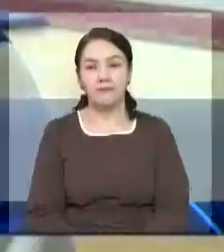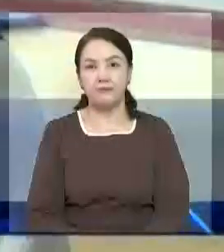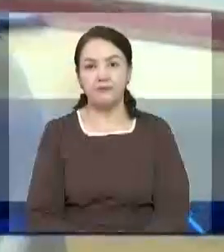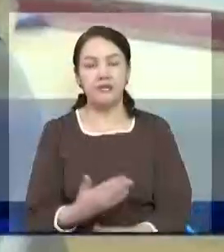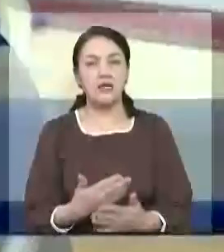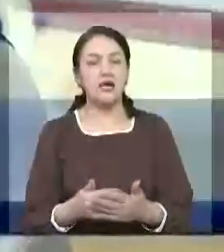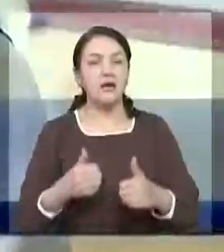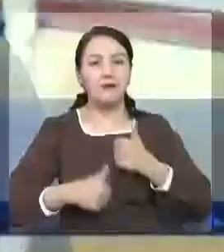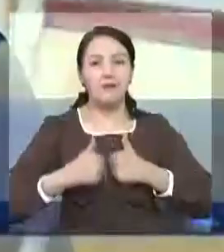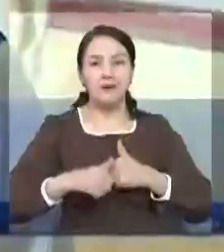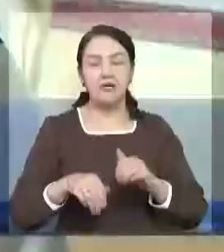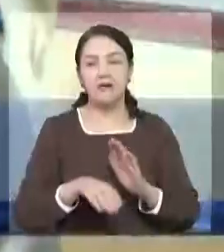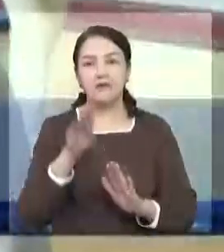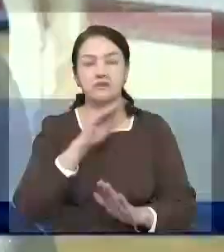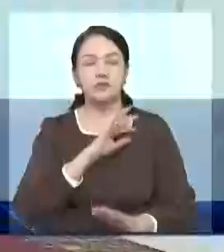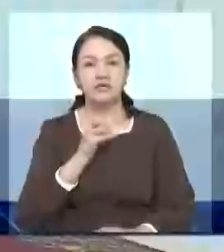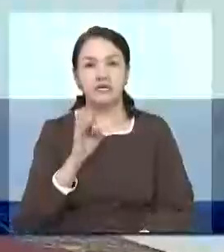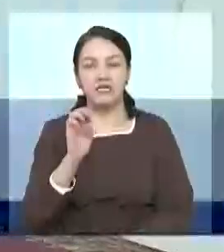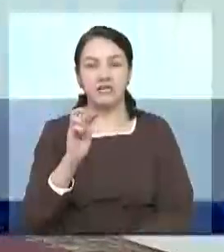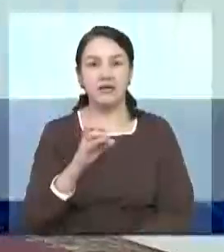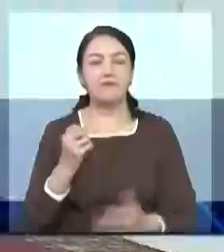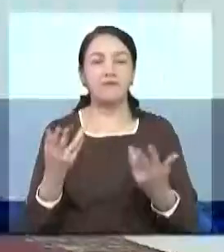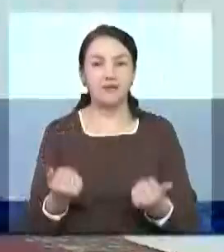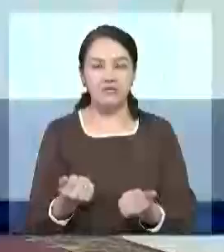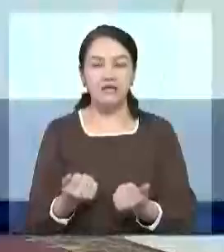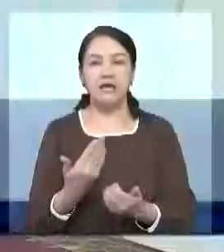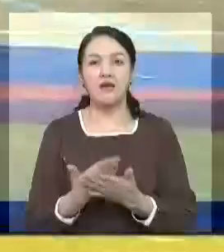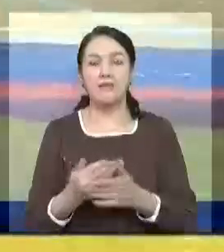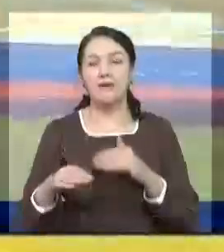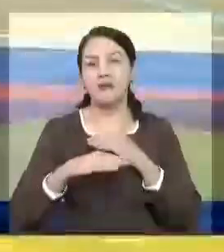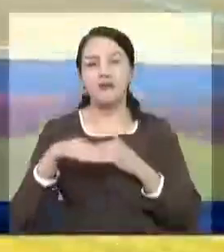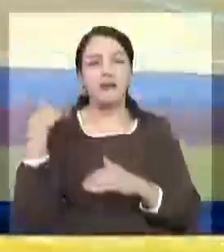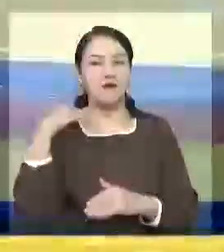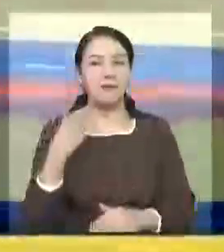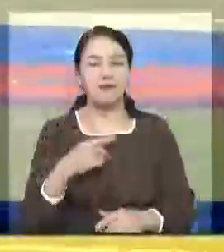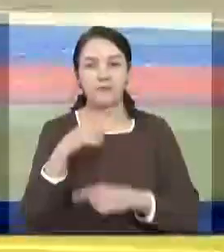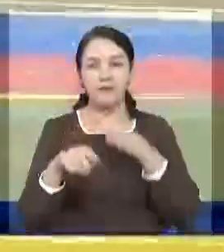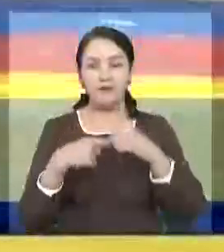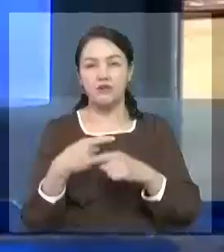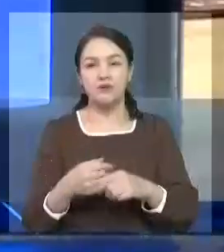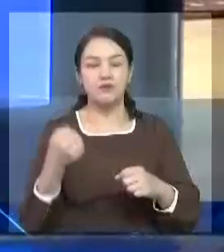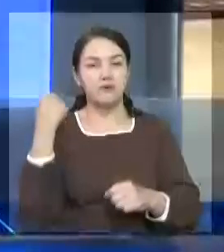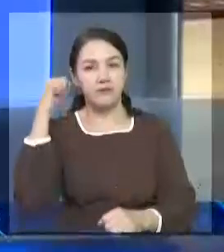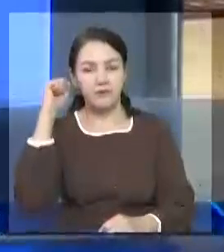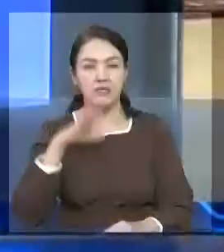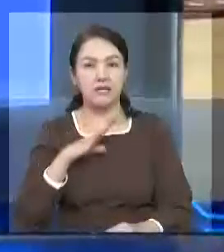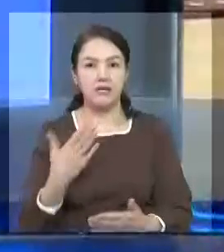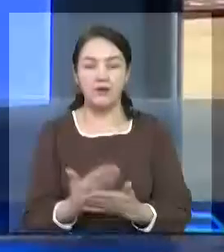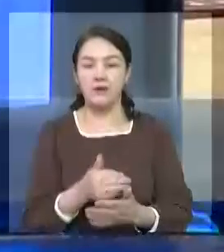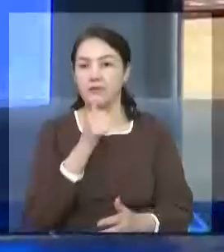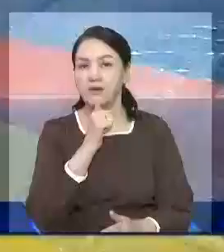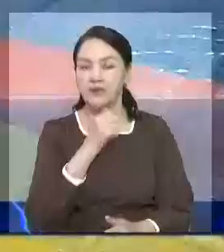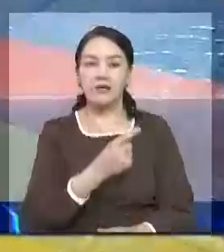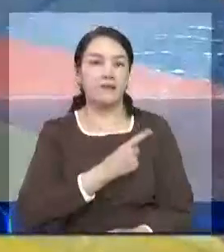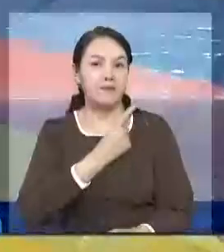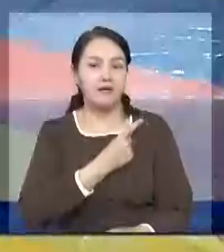администрации на соревнованиях самого высокого ранга. Безусловно, выходящие на ковер в Актобе являются будущими звездами Казакшак-Курес в нашей стране. И проверка уровня